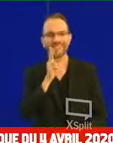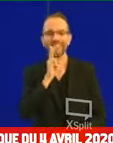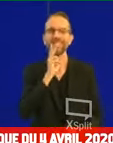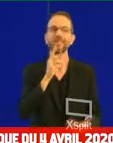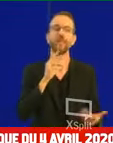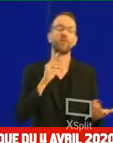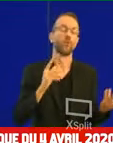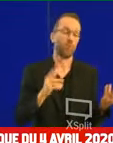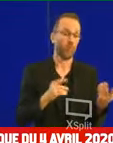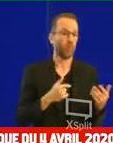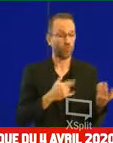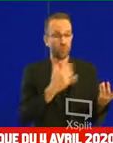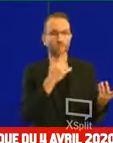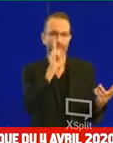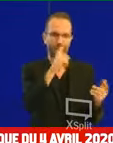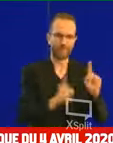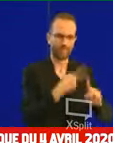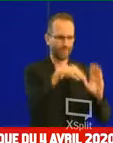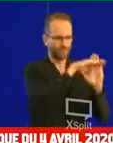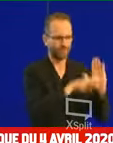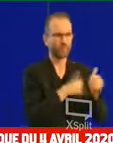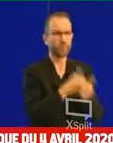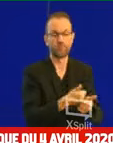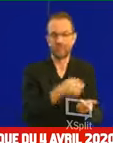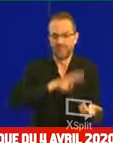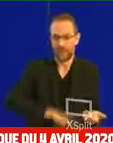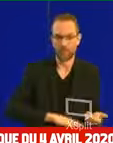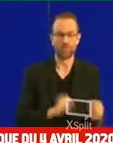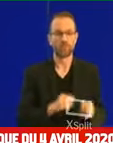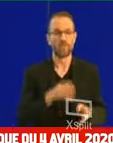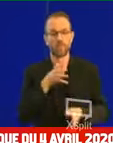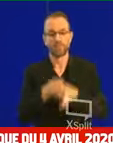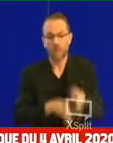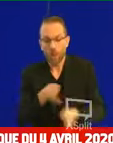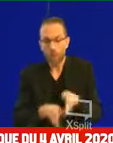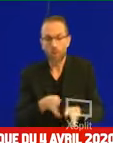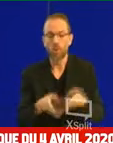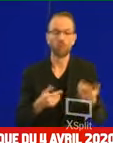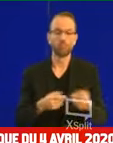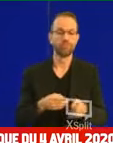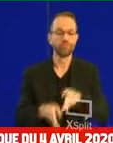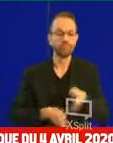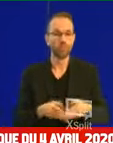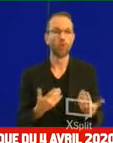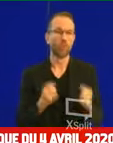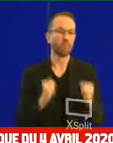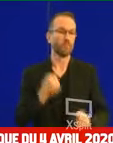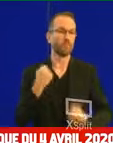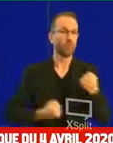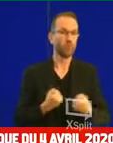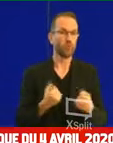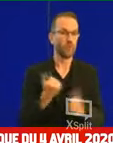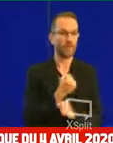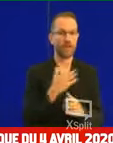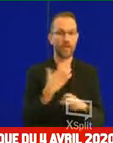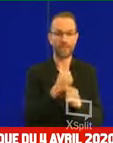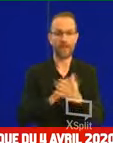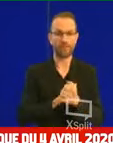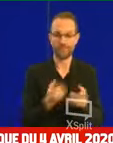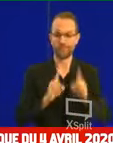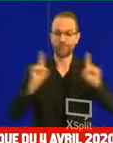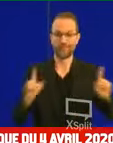ami garder cette distance pour votre santé et celle des autres et n'oubliez pas de vous laver les mains lorsque vous rentrez chez